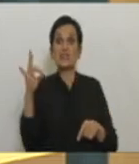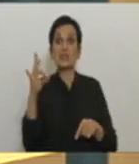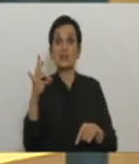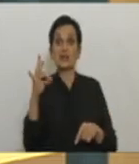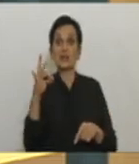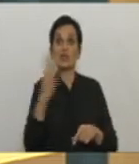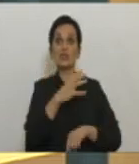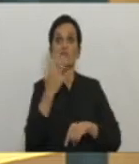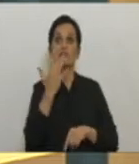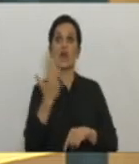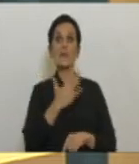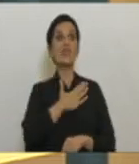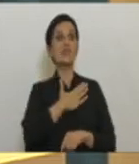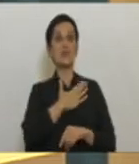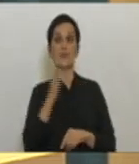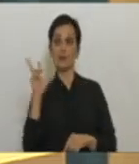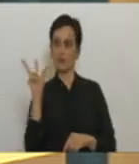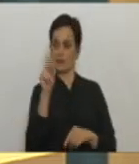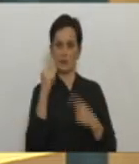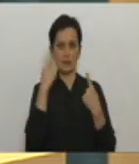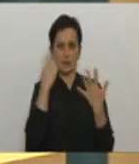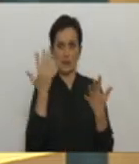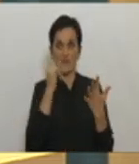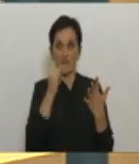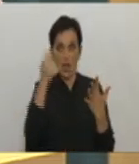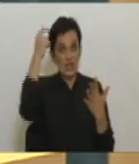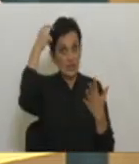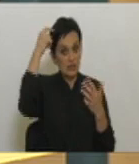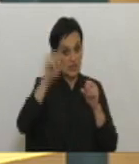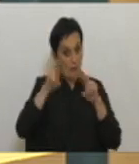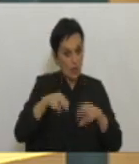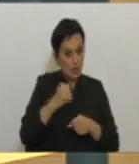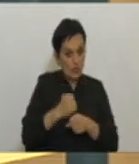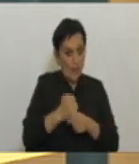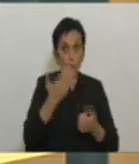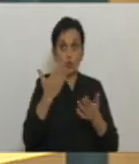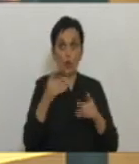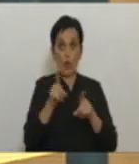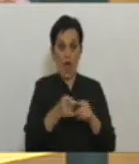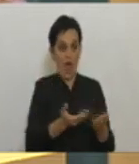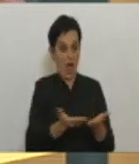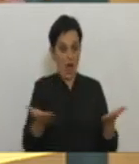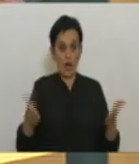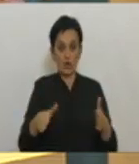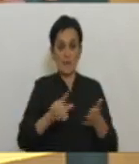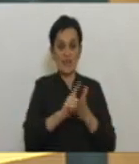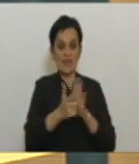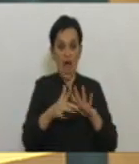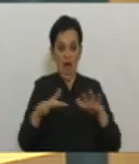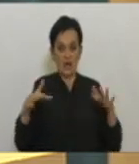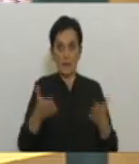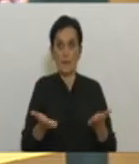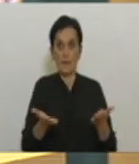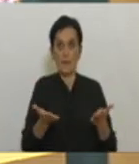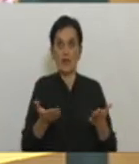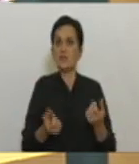არ გაახმოვანოს მე ვერ ხვდები საერთოდ ქვეცნობიერი შვება ამას თუ რას აკეთებს და კადროს აქაურობას ამ დარბაზს და